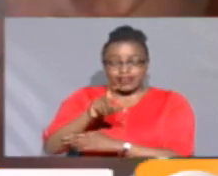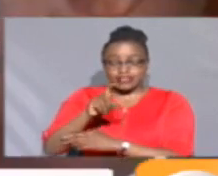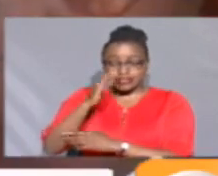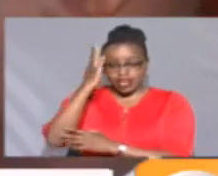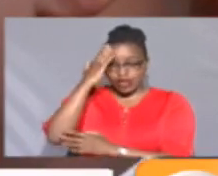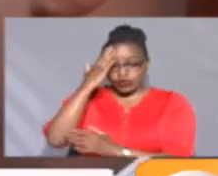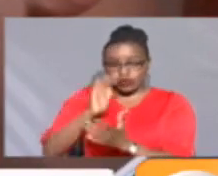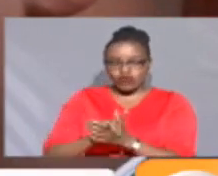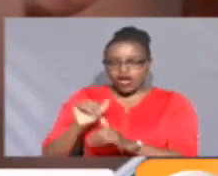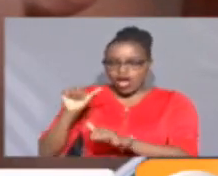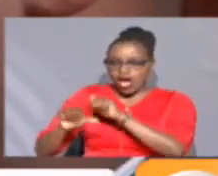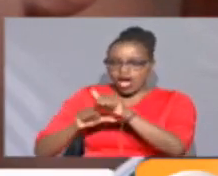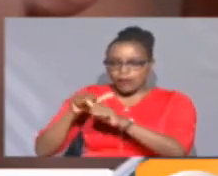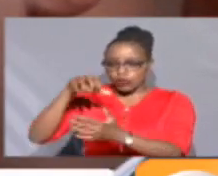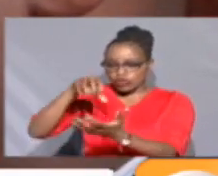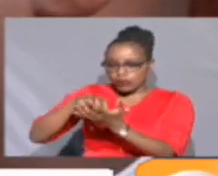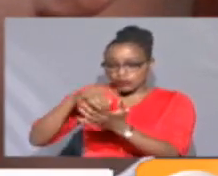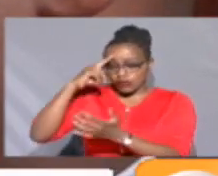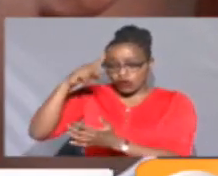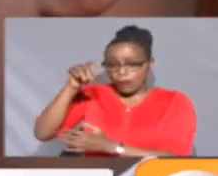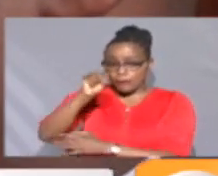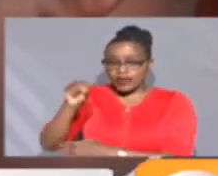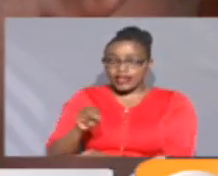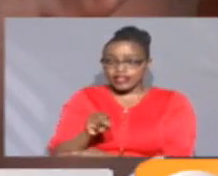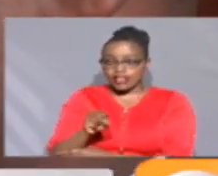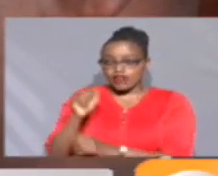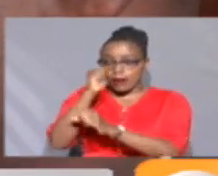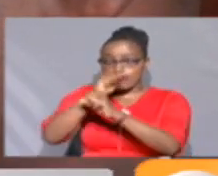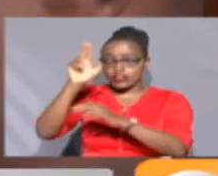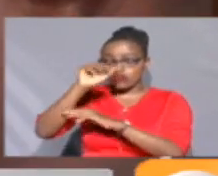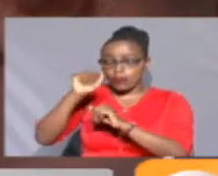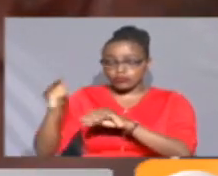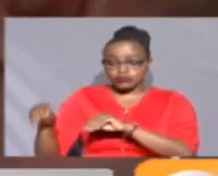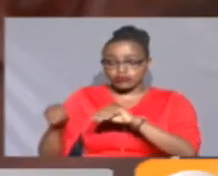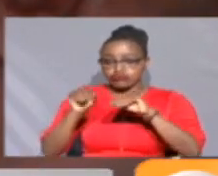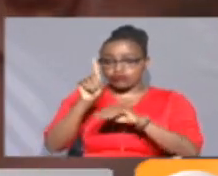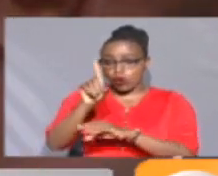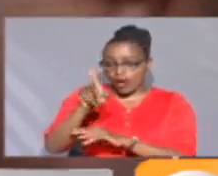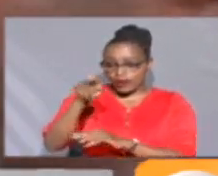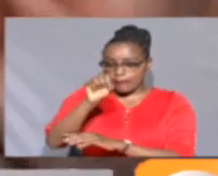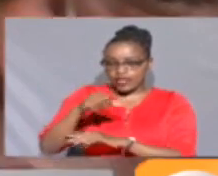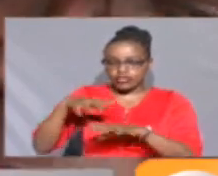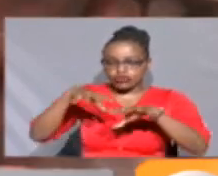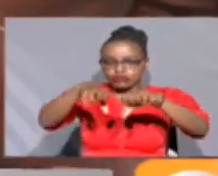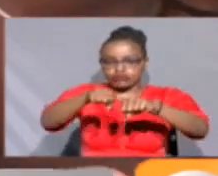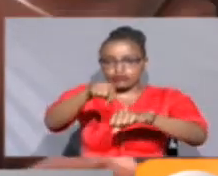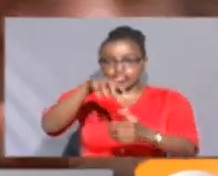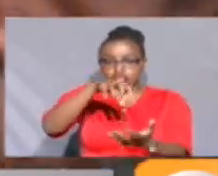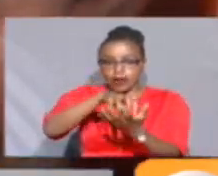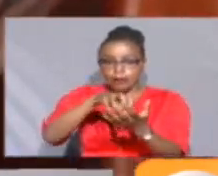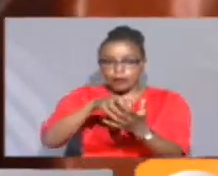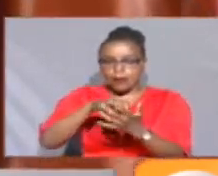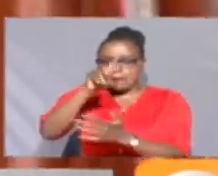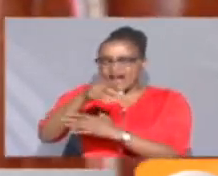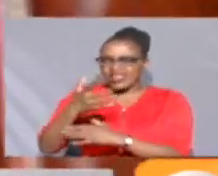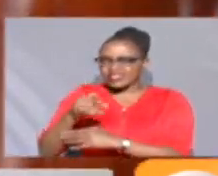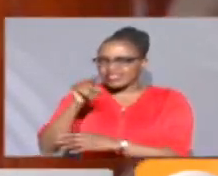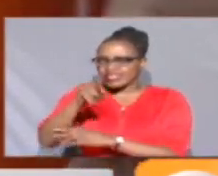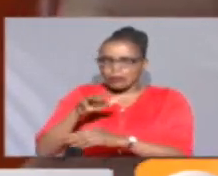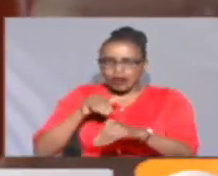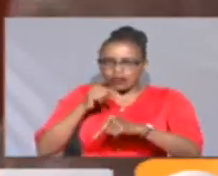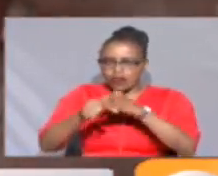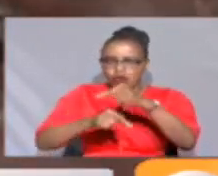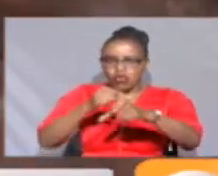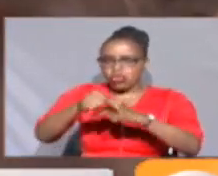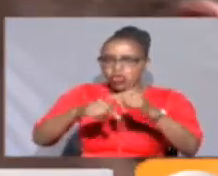to. Kuhusiana na wadhifa wa Thugge, Rais Kenyatta anaweza kumhamisha mmoja wa makatibu kujaza pengo hilo bila kulazimika kufuata